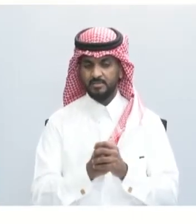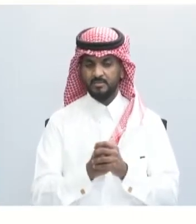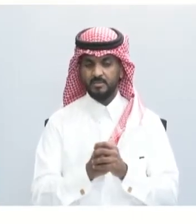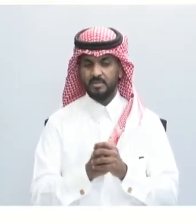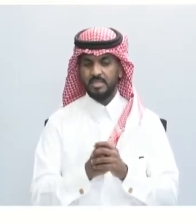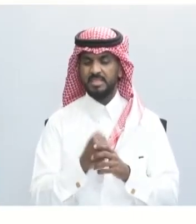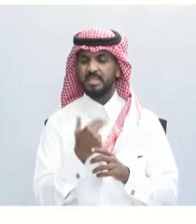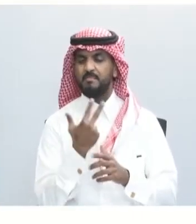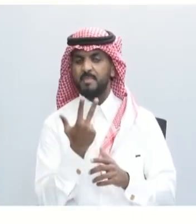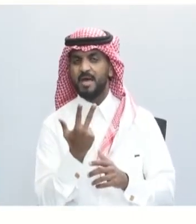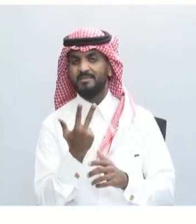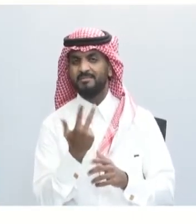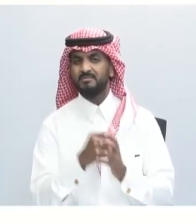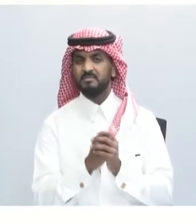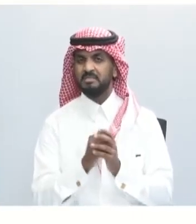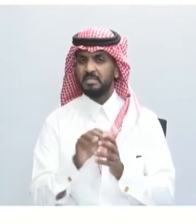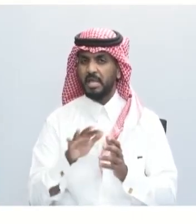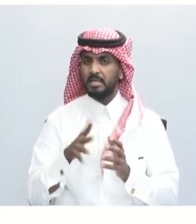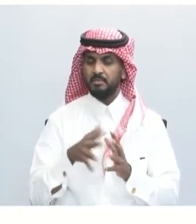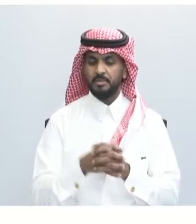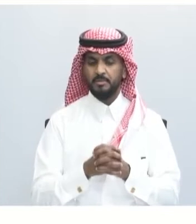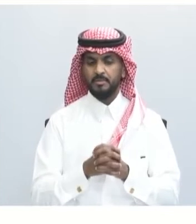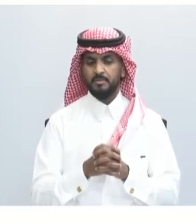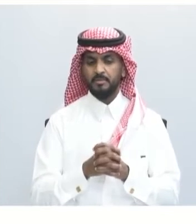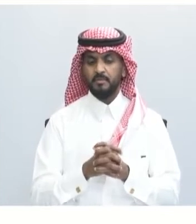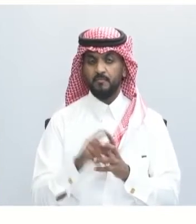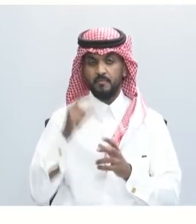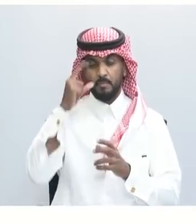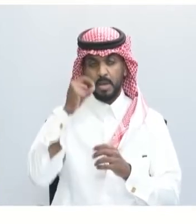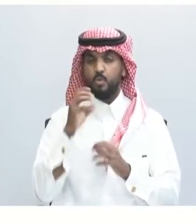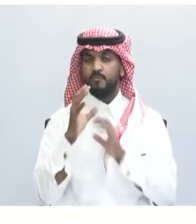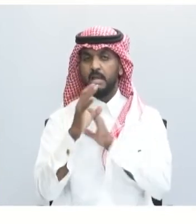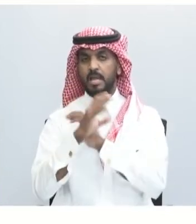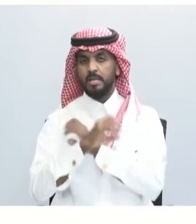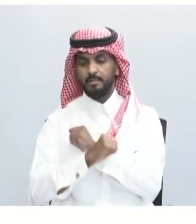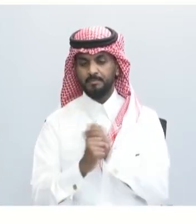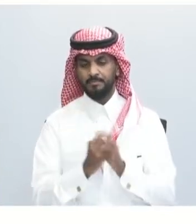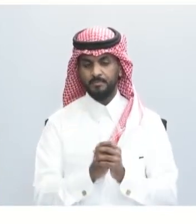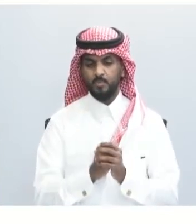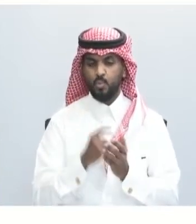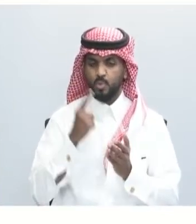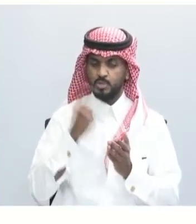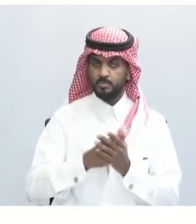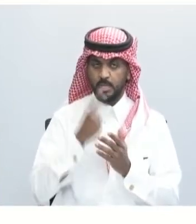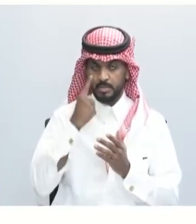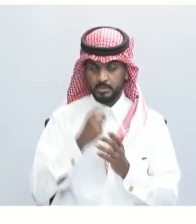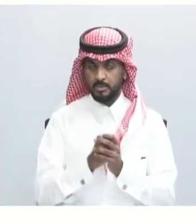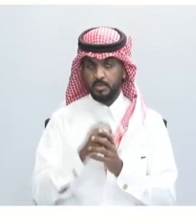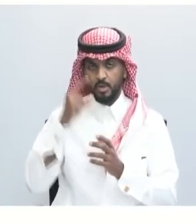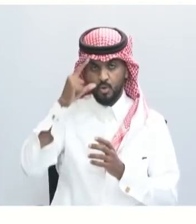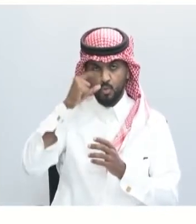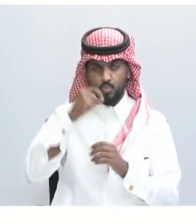8 ساعات تقريبا من النوم ليلا لذا يجب ان نحرص على النوم